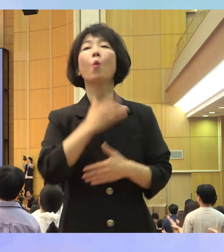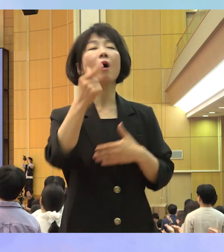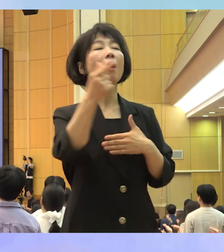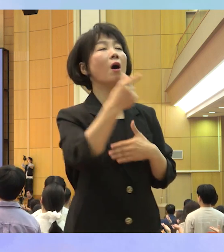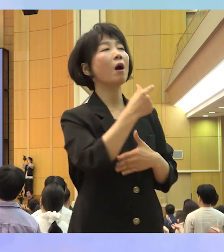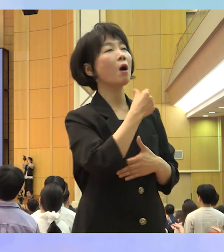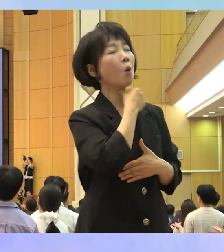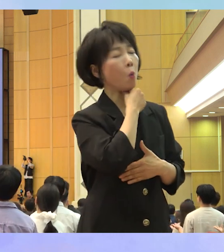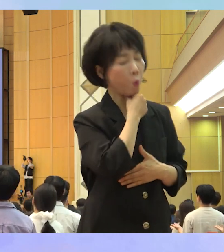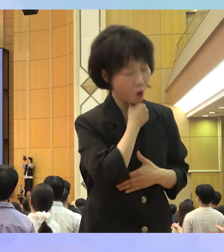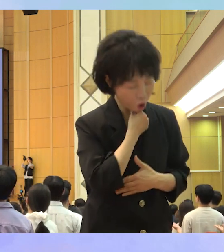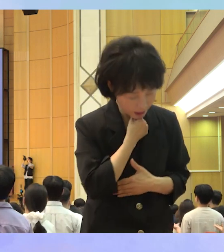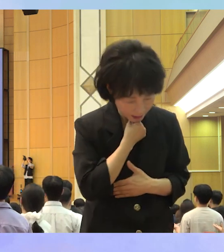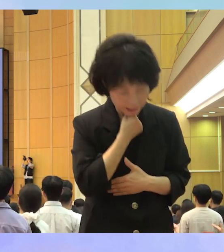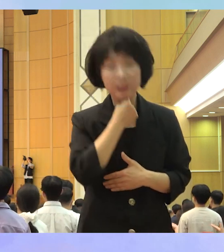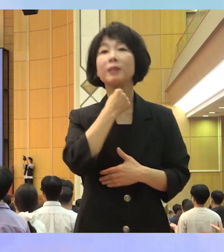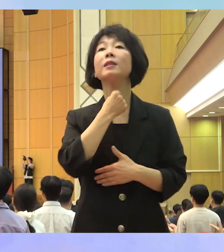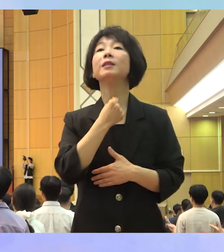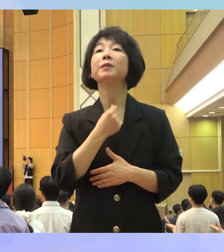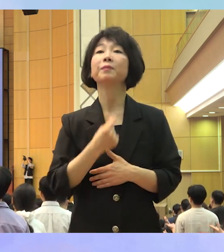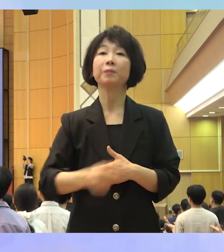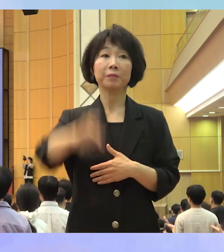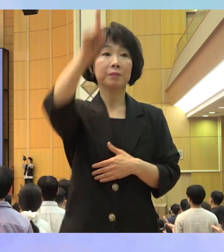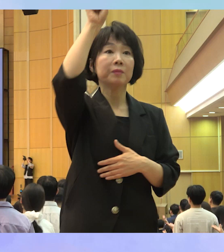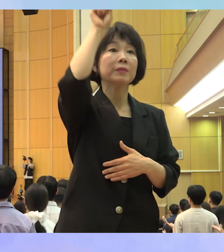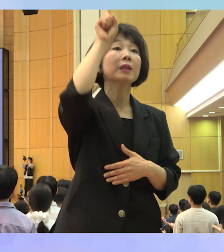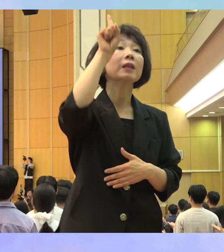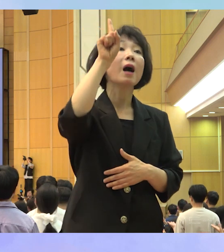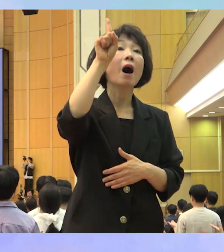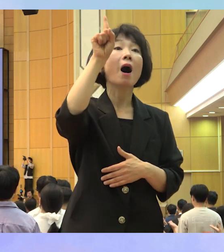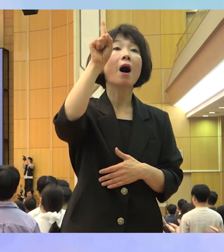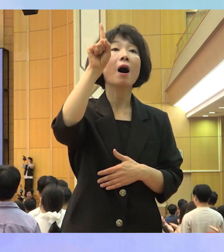내가 원하는